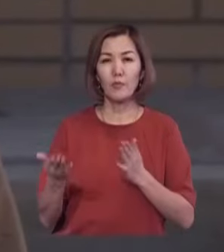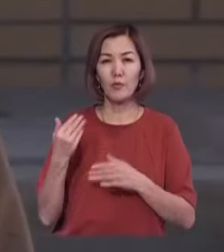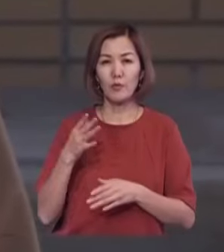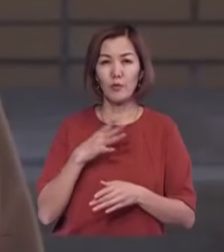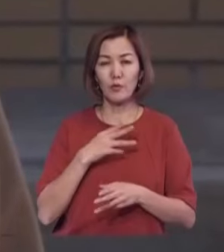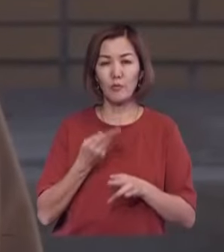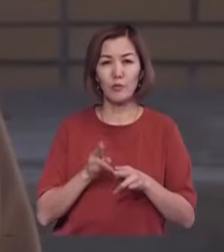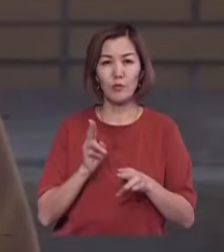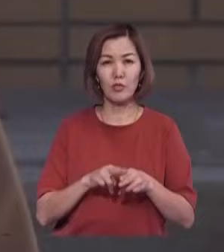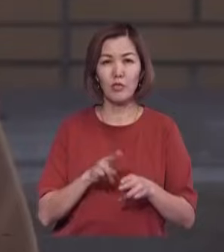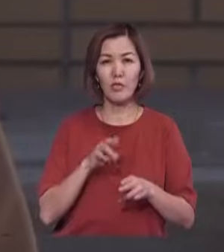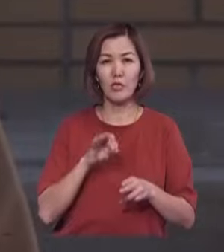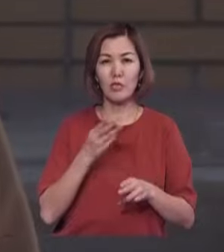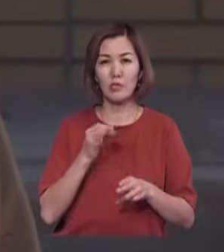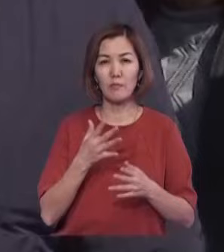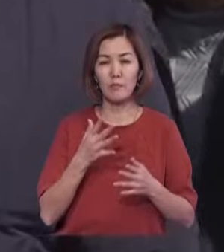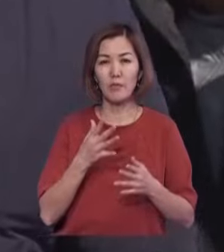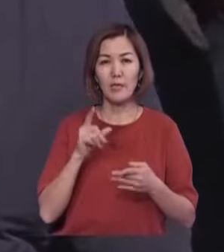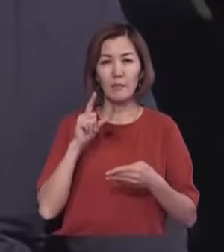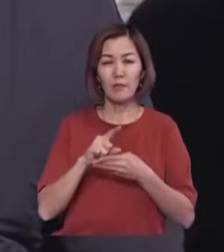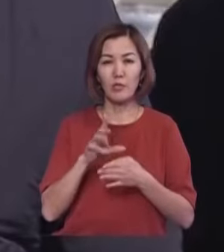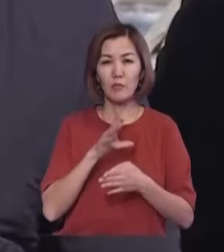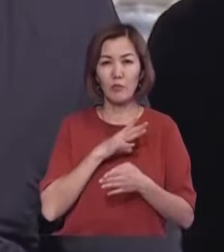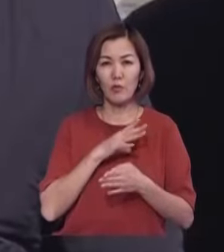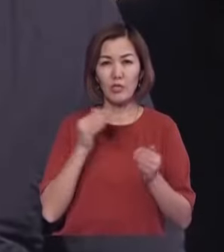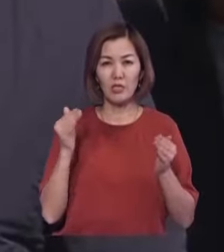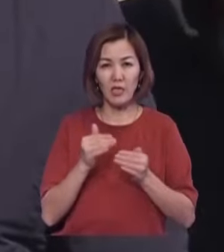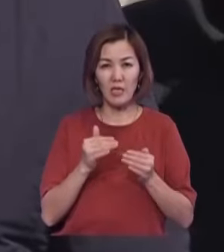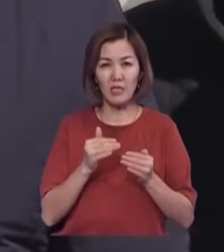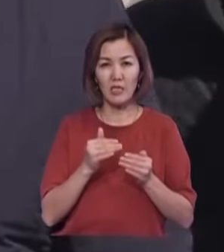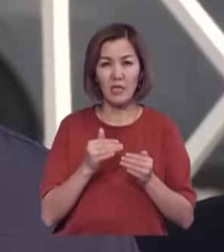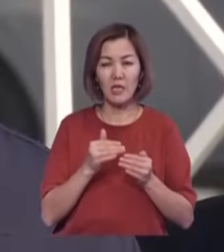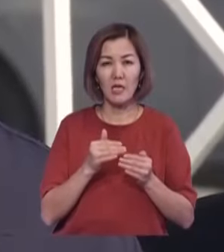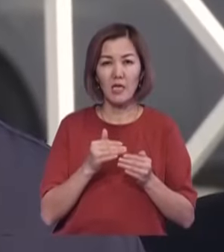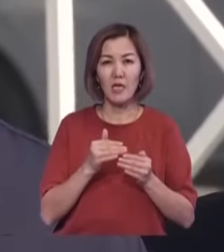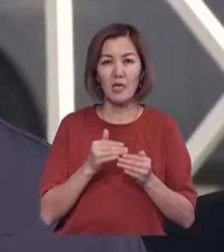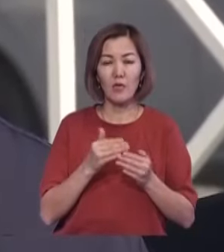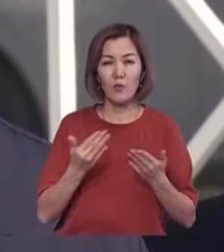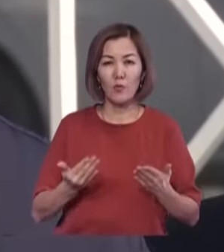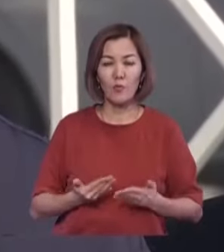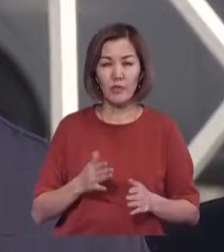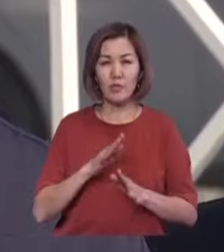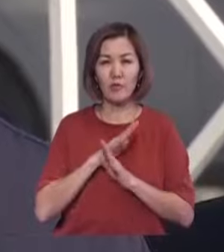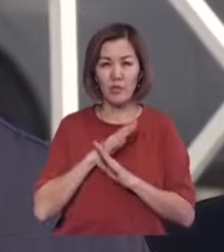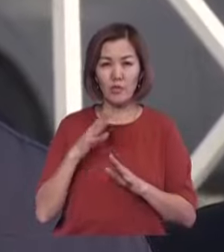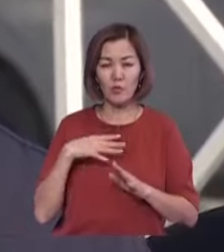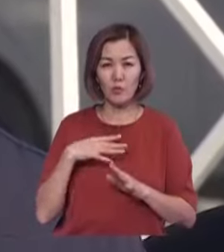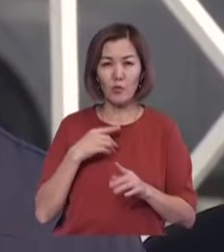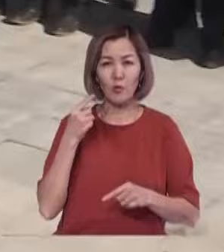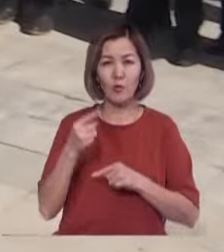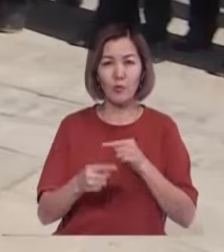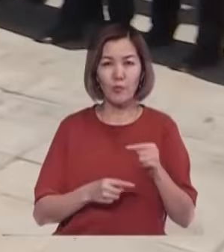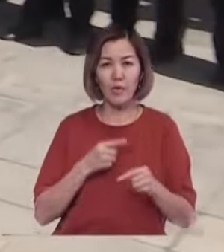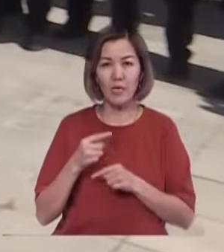жерде кіші мапа мешіті болыпты. Шағын, шаутартқан шағындағы аманаты өмірден өткен соң ұрпағы өсиетіне